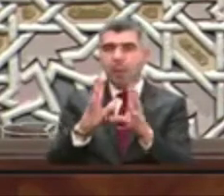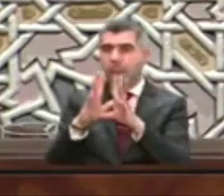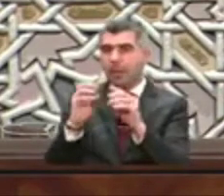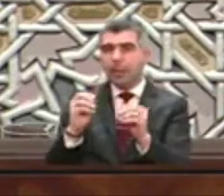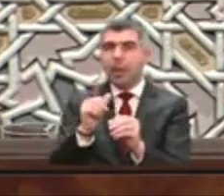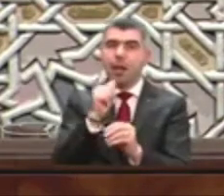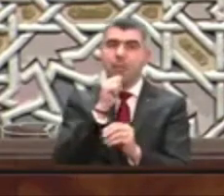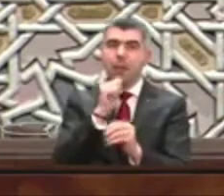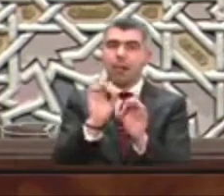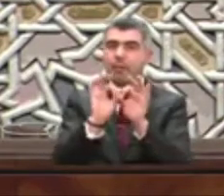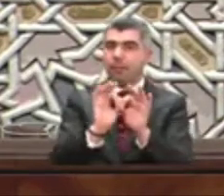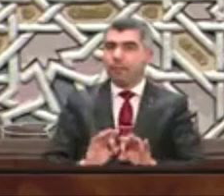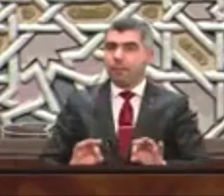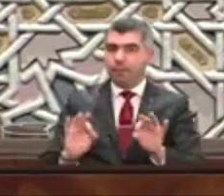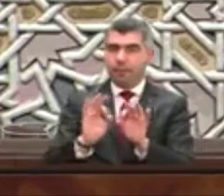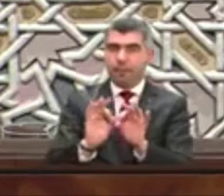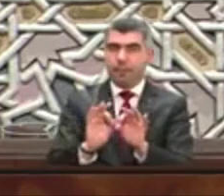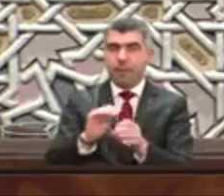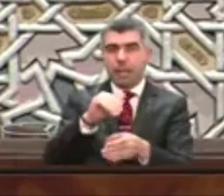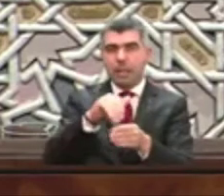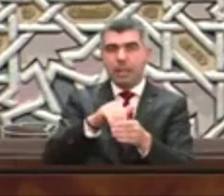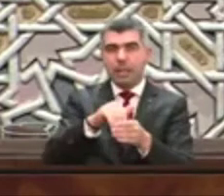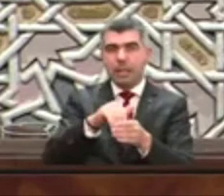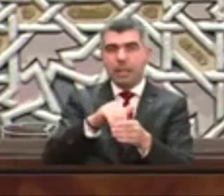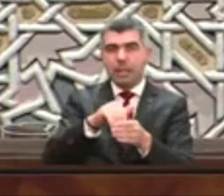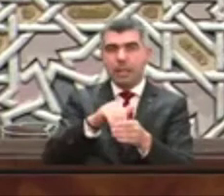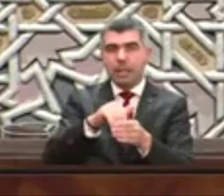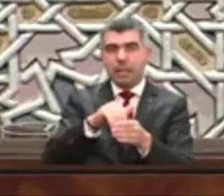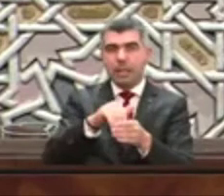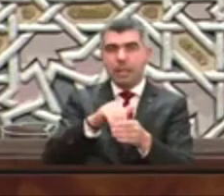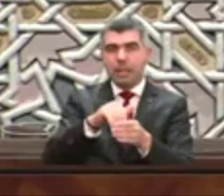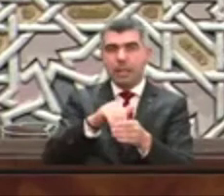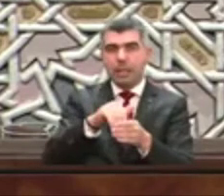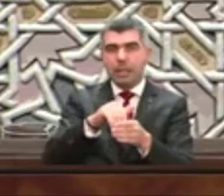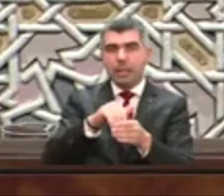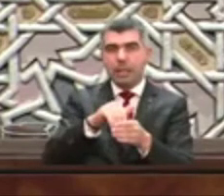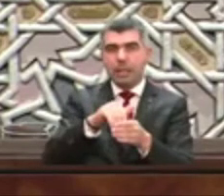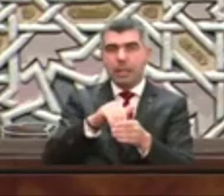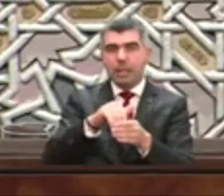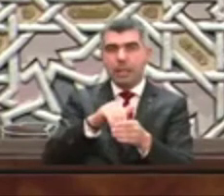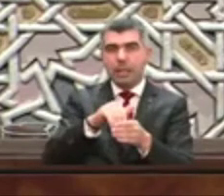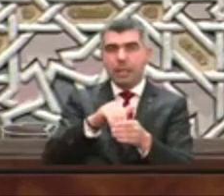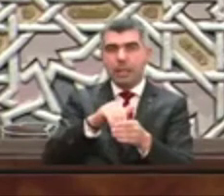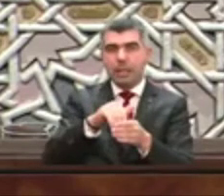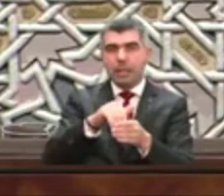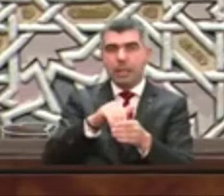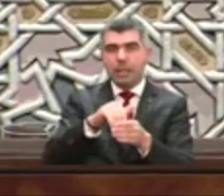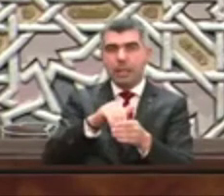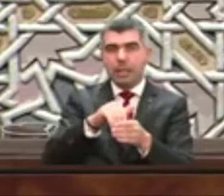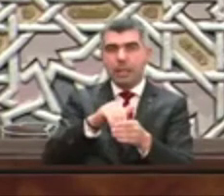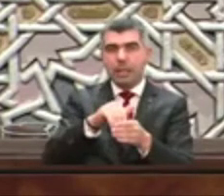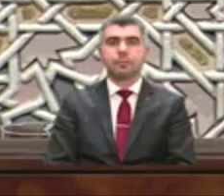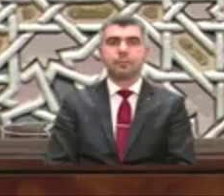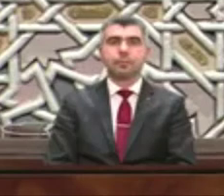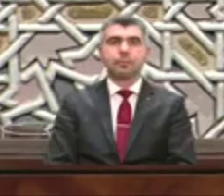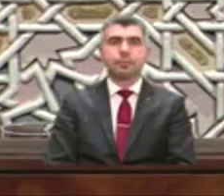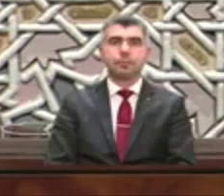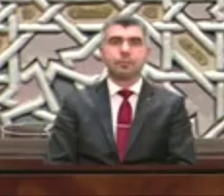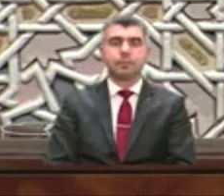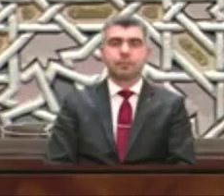والسادة النواب المحترمين من الفريق الاستقلالي للوحدة والتعادلية. سيد النائب المحترم تفضلوا لكم الكلمة. شكرا.